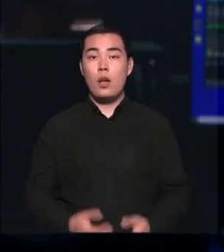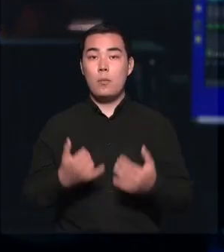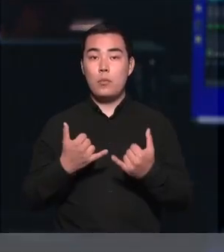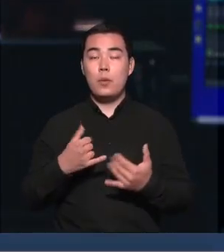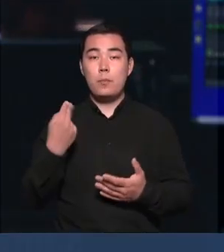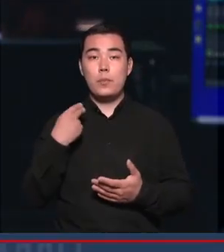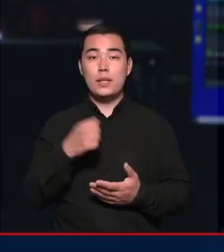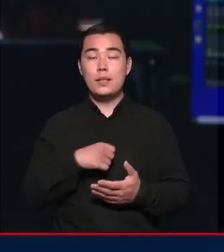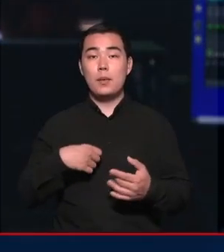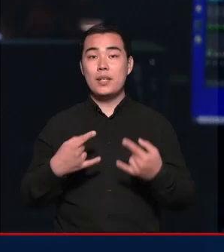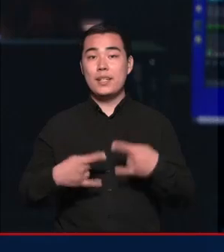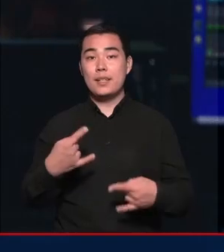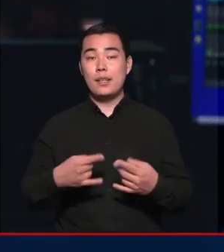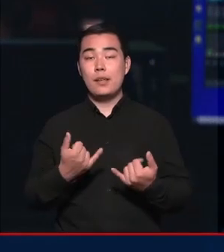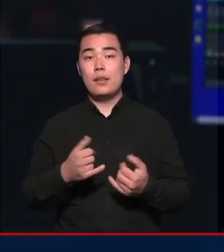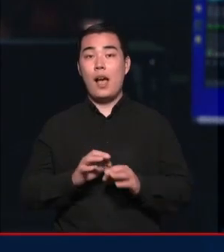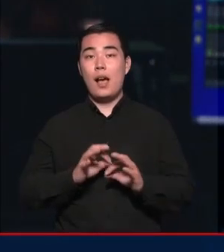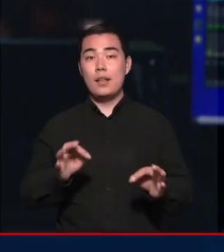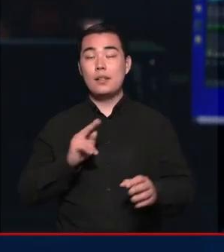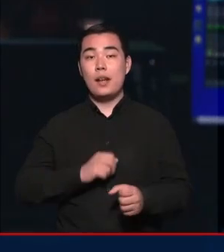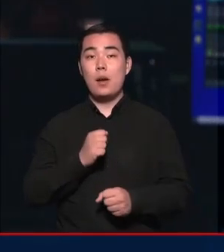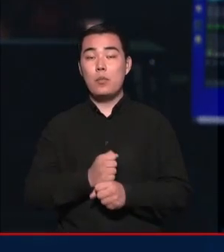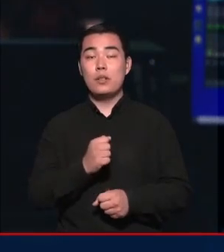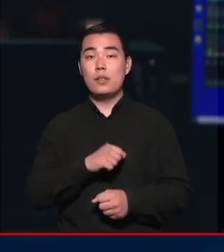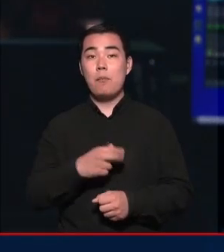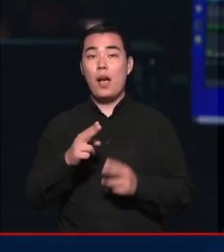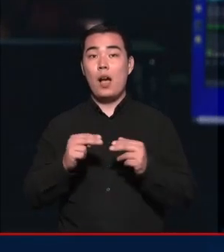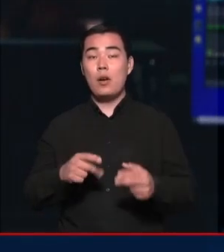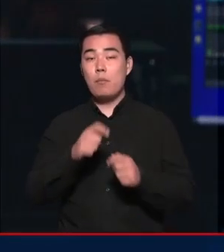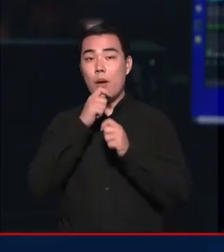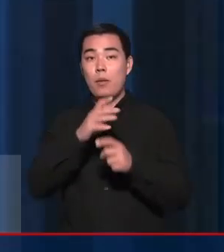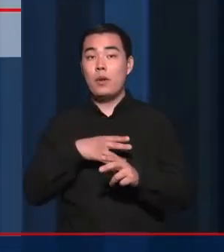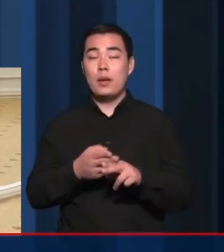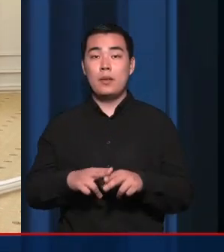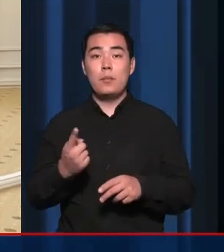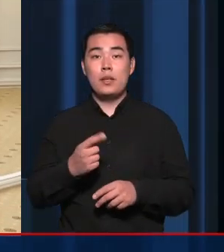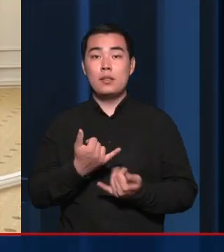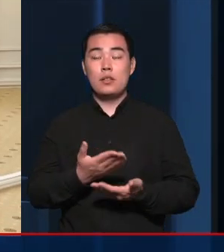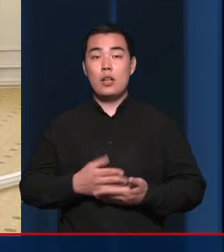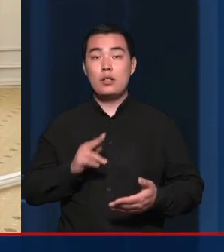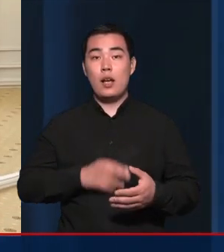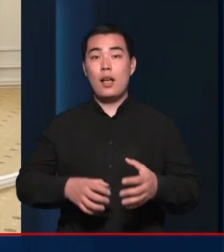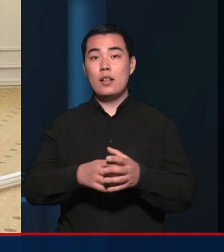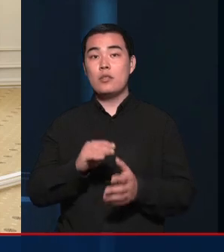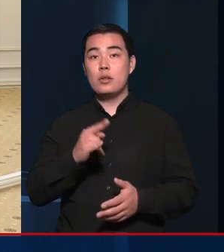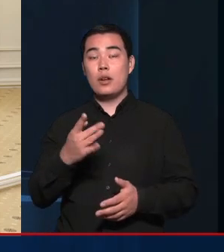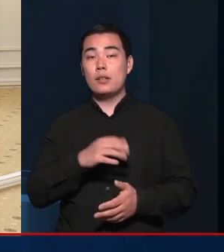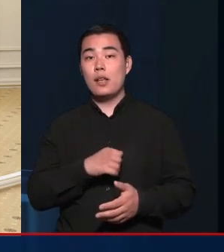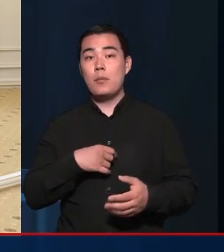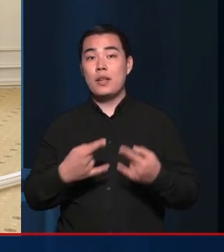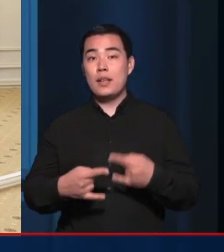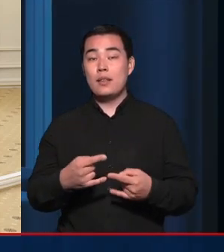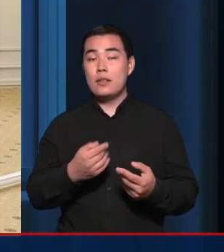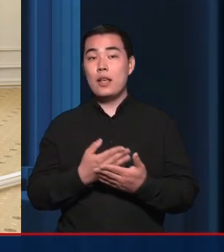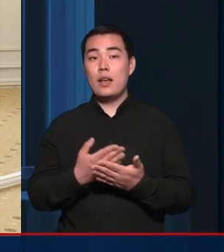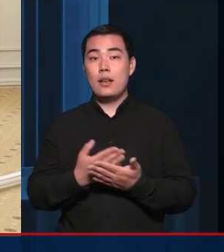Бүгін президент телерадио кешенінің үздік қызметкерлері Ақордада марапатталды. Соның бірі біздің әріптесіміз Жібек жол телеарнасы